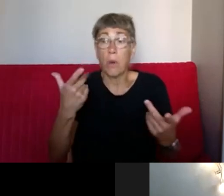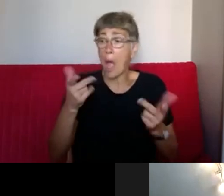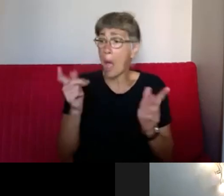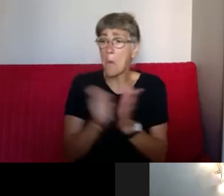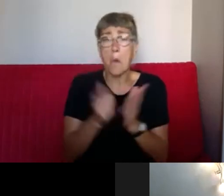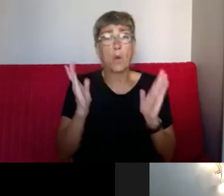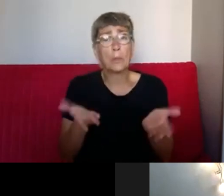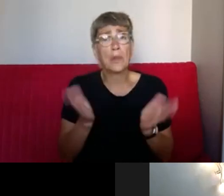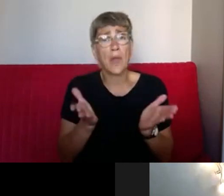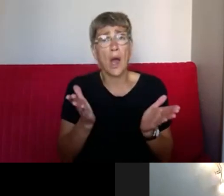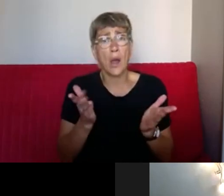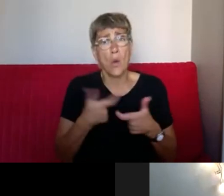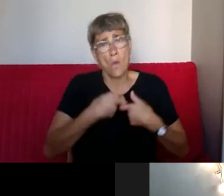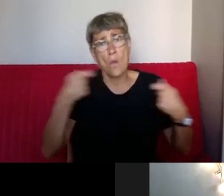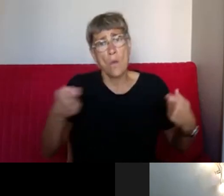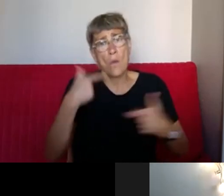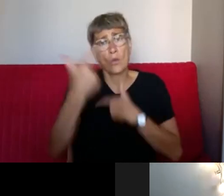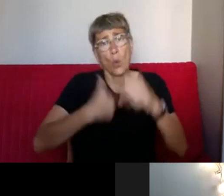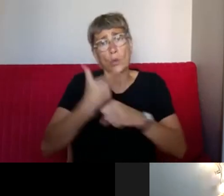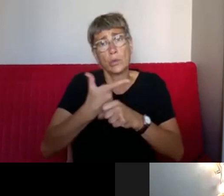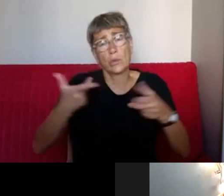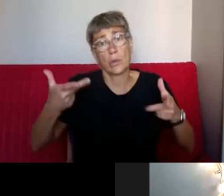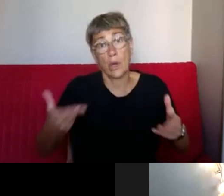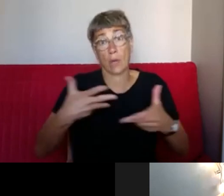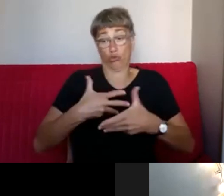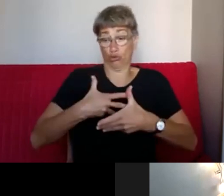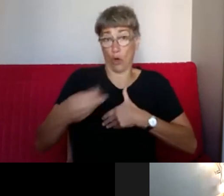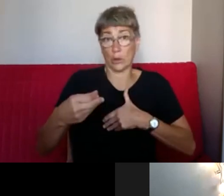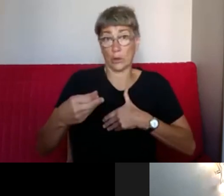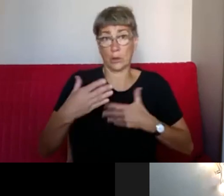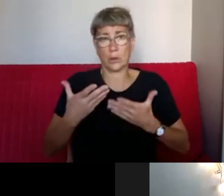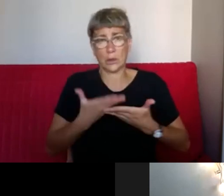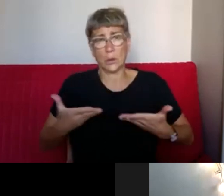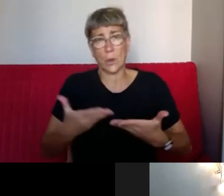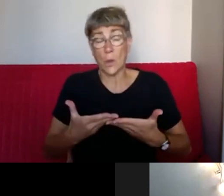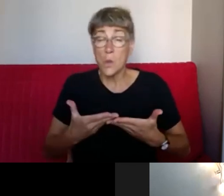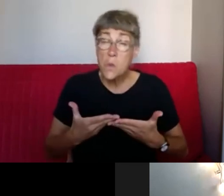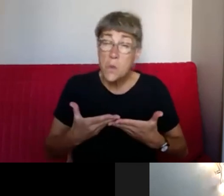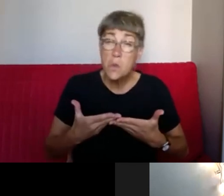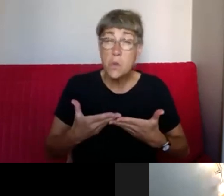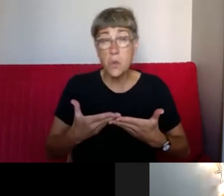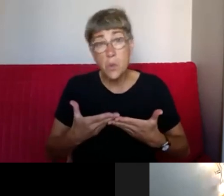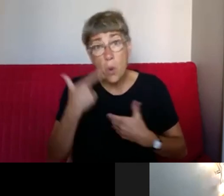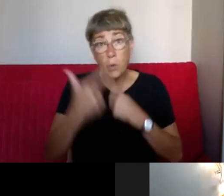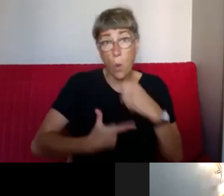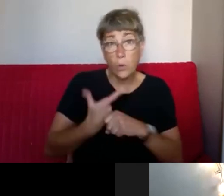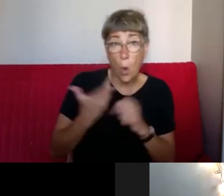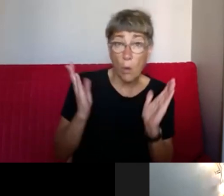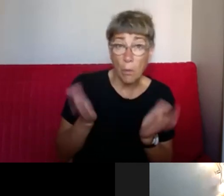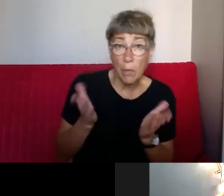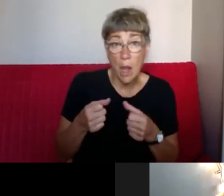où j'étais hospitalisé pendant 2 ans. Je suis ressorti dans un état, au bout de 2 ans d'hospitalisation, c'est dur, et j'ai